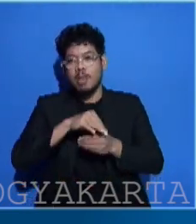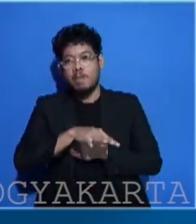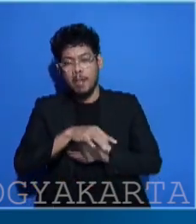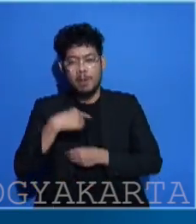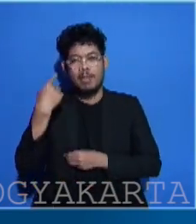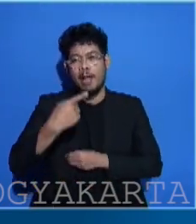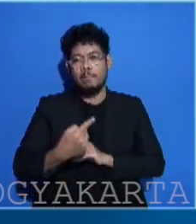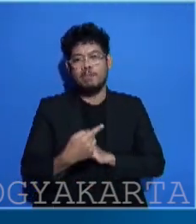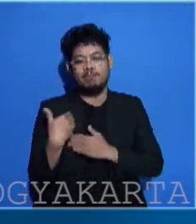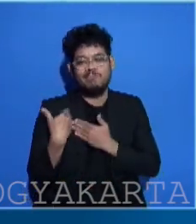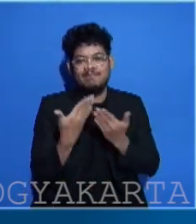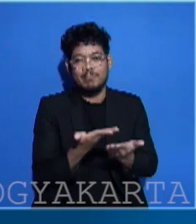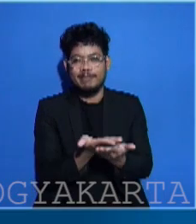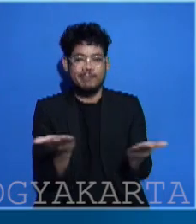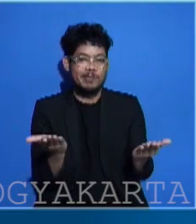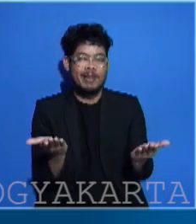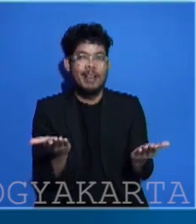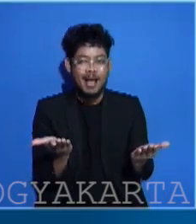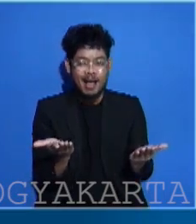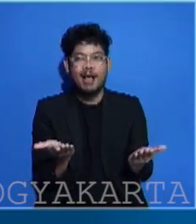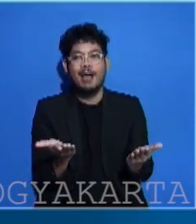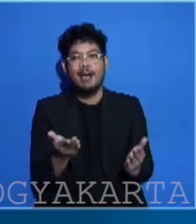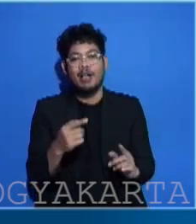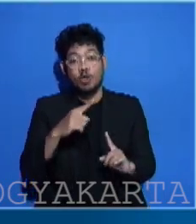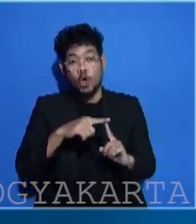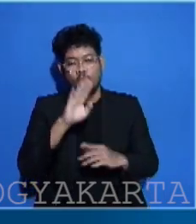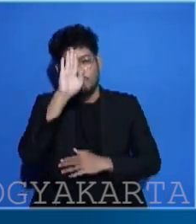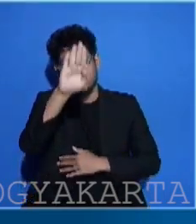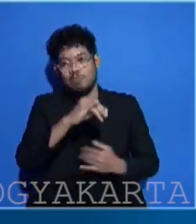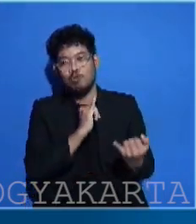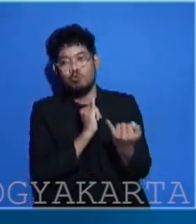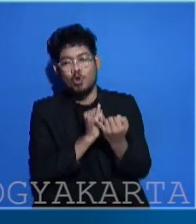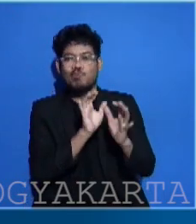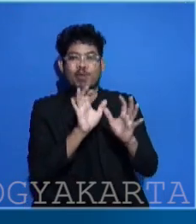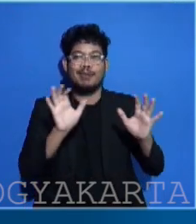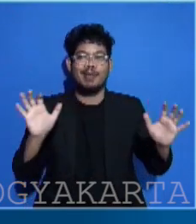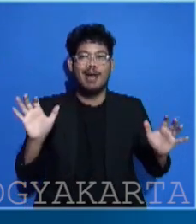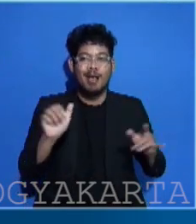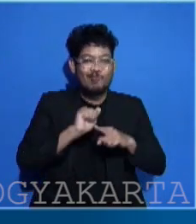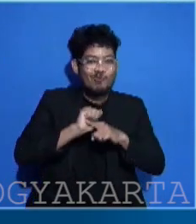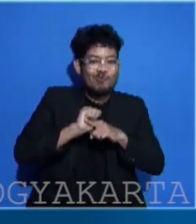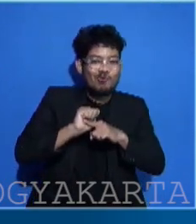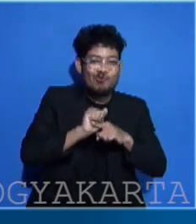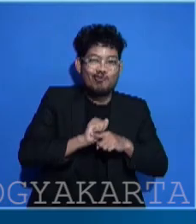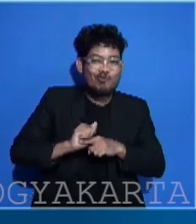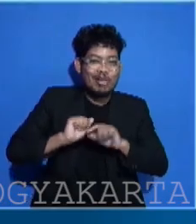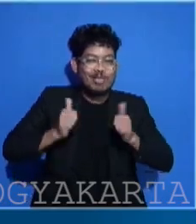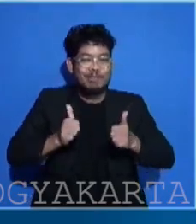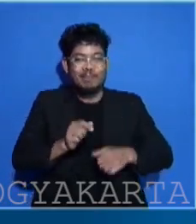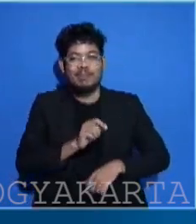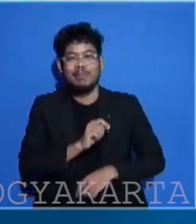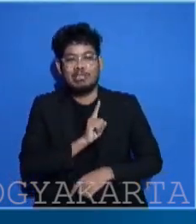langkah pengabdian. Seiring tantangan tugas ke depan yang semakin kompleks, mereka harus terus mengasah dan mempersiapkan diri dengan semakin